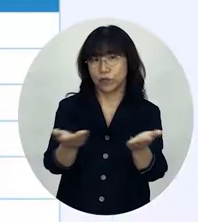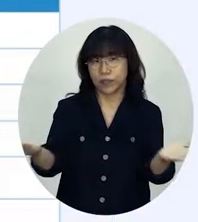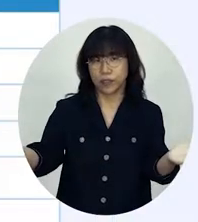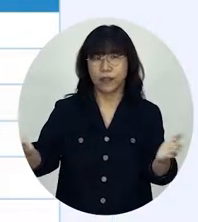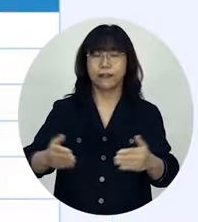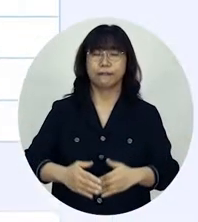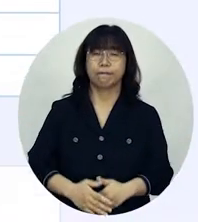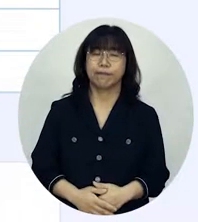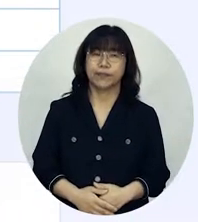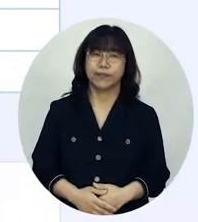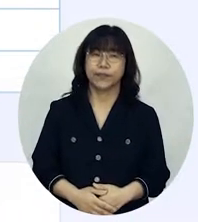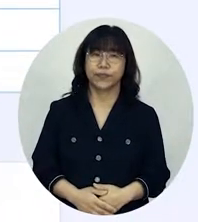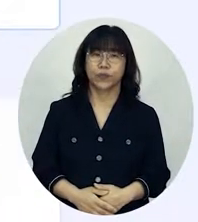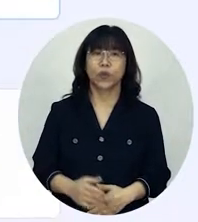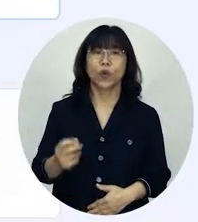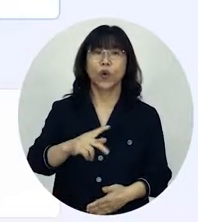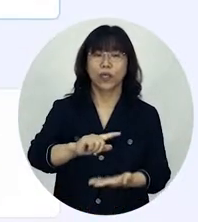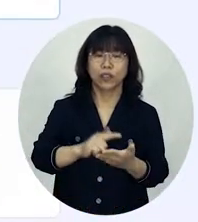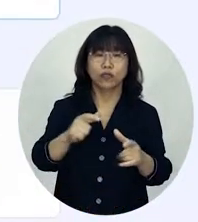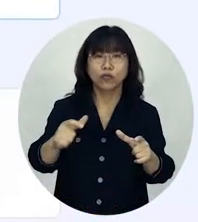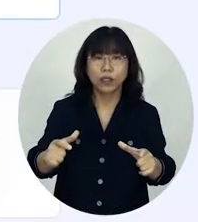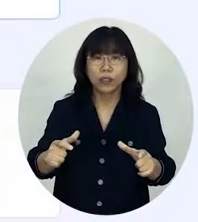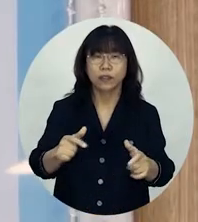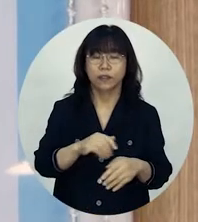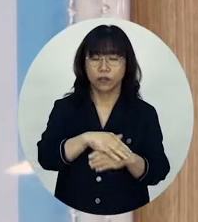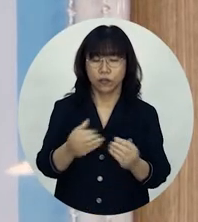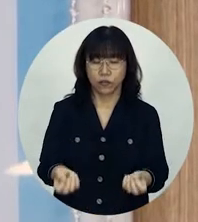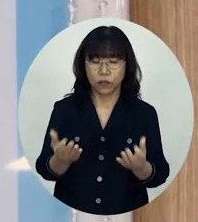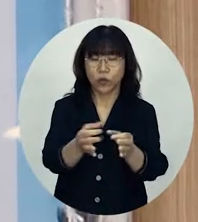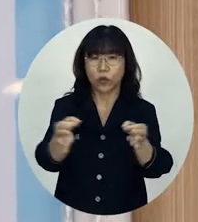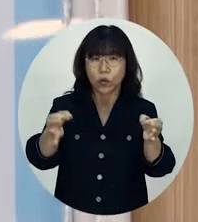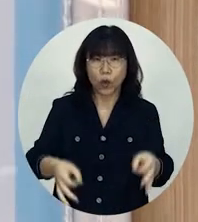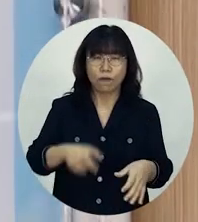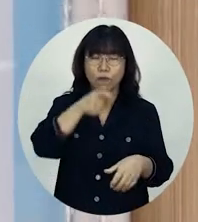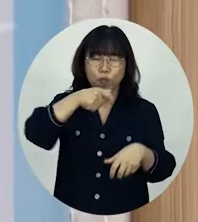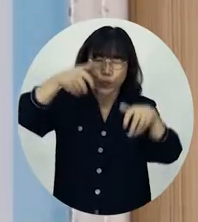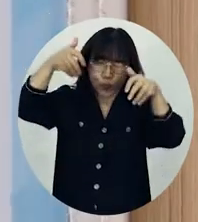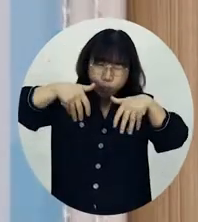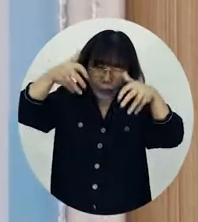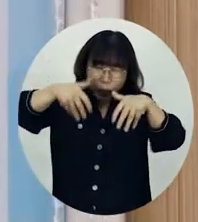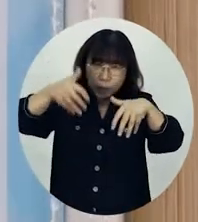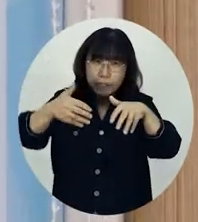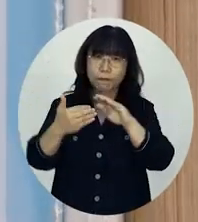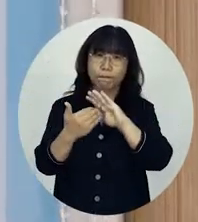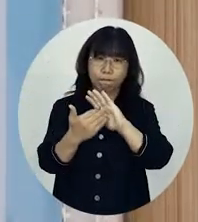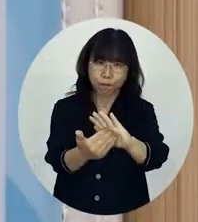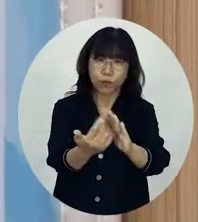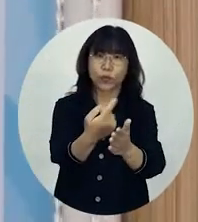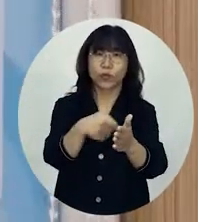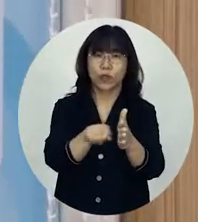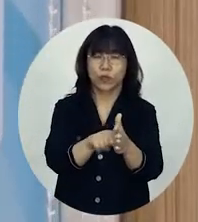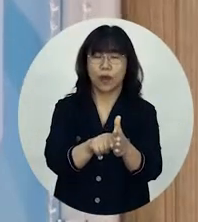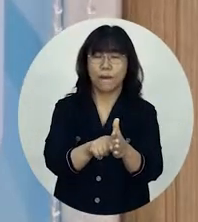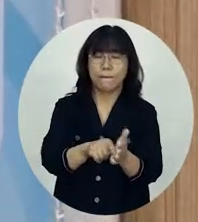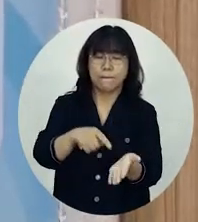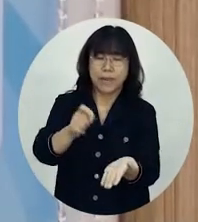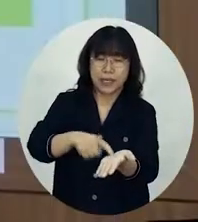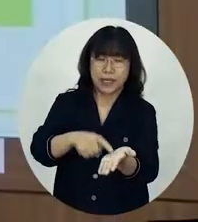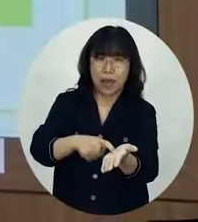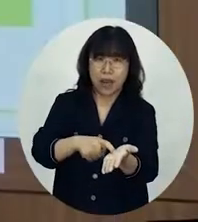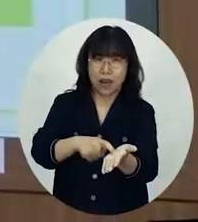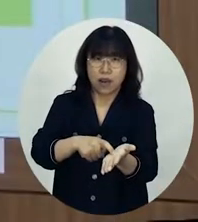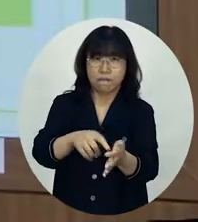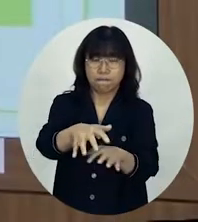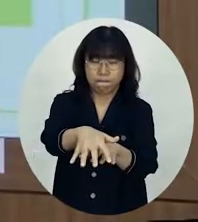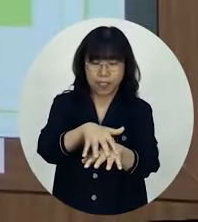예정입니다. 또 구는 추석 연휴 기간 중 기습폭우를 대비해 비상대응체계를 확립하고 신속한